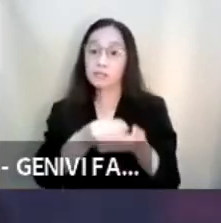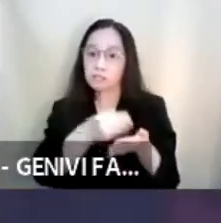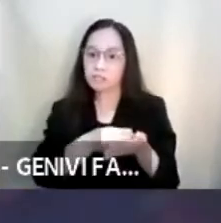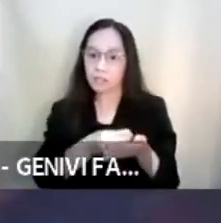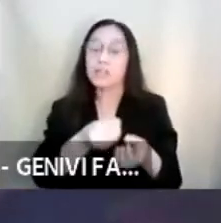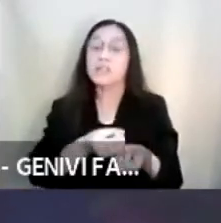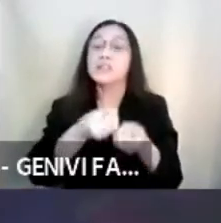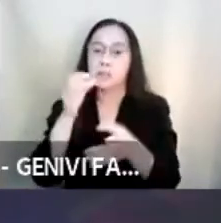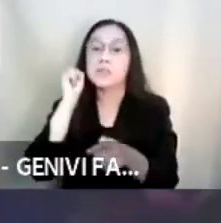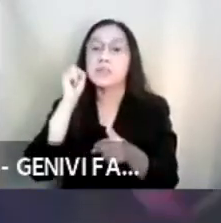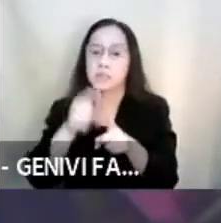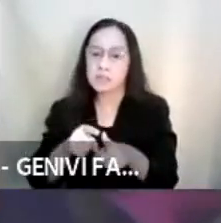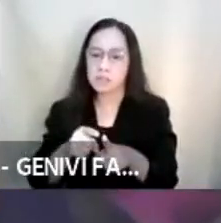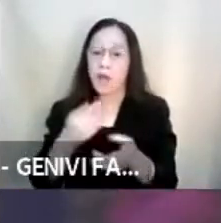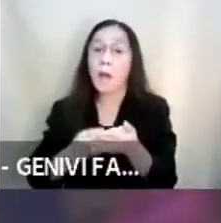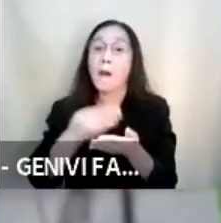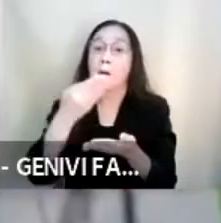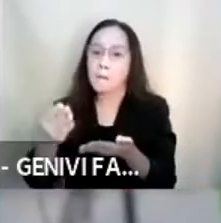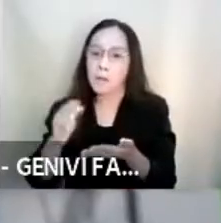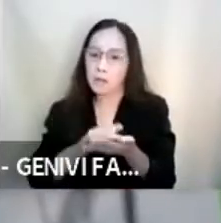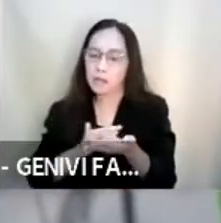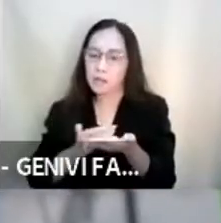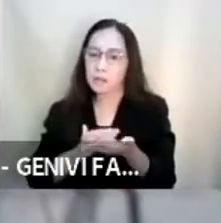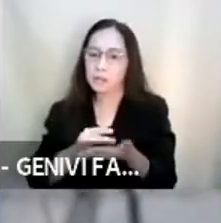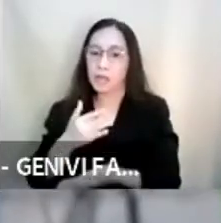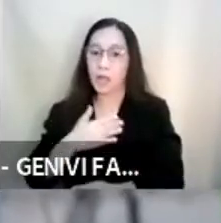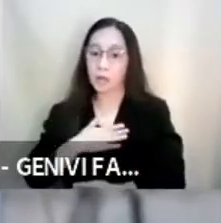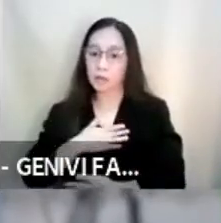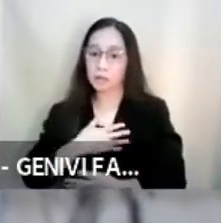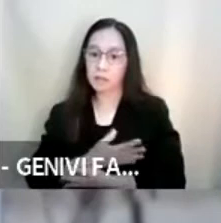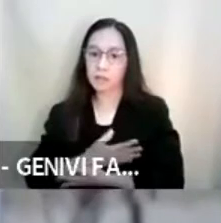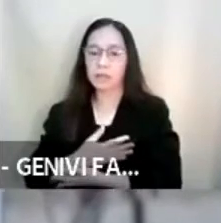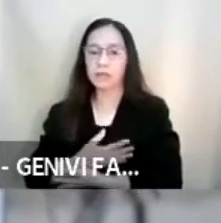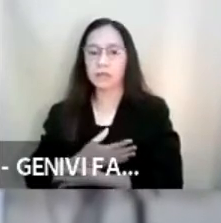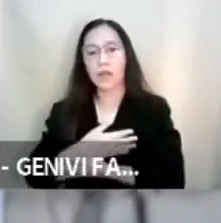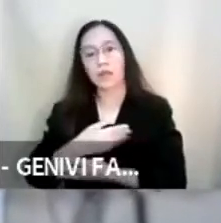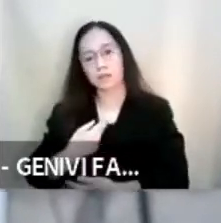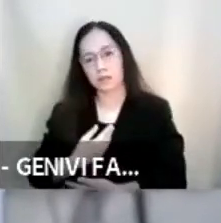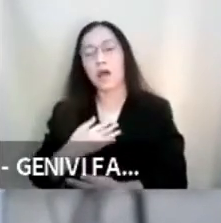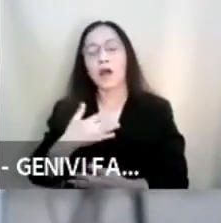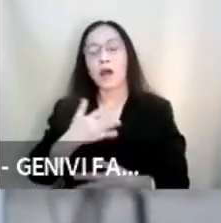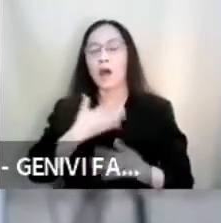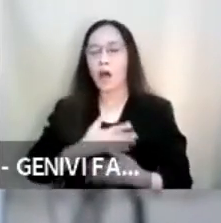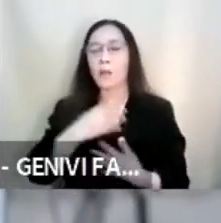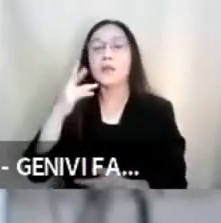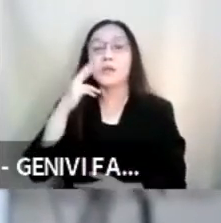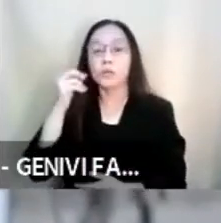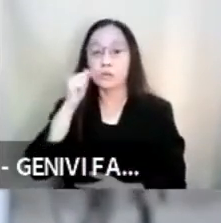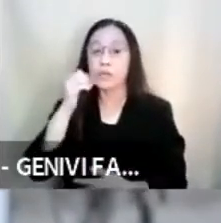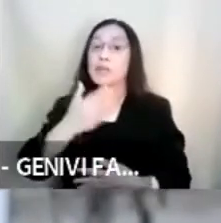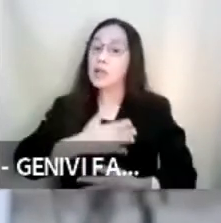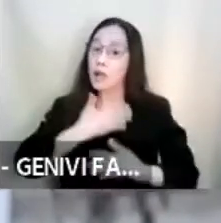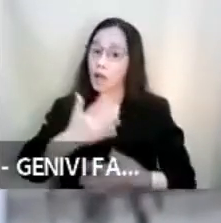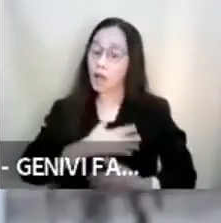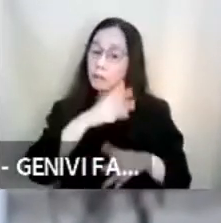pabili nung gamot para sa pamangkin ko. Very happy kami, naging anak namin si Rosan kasi masayahin,